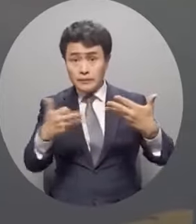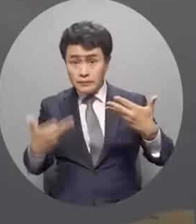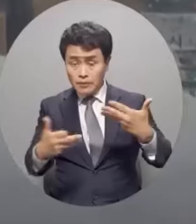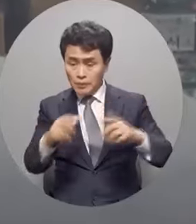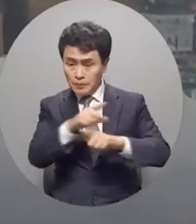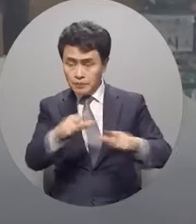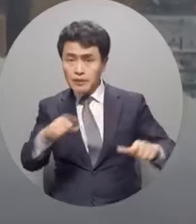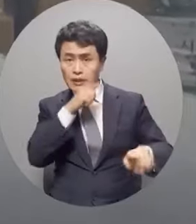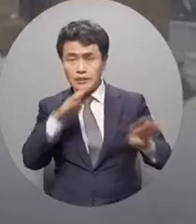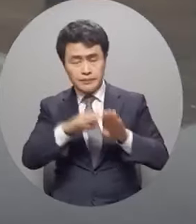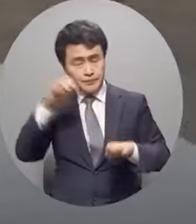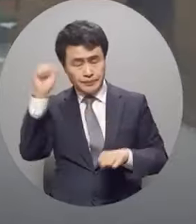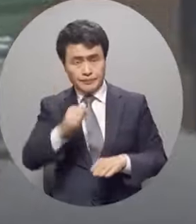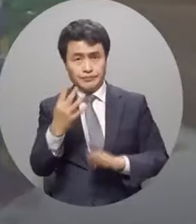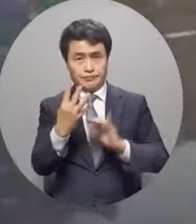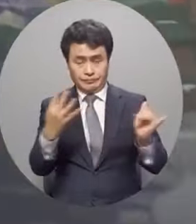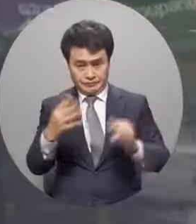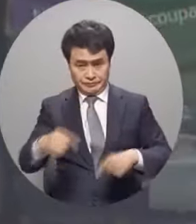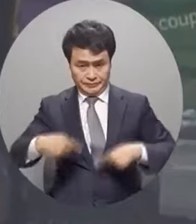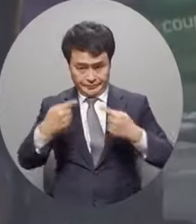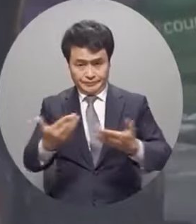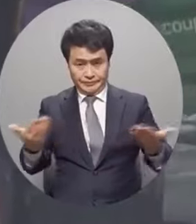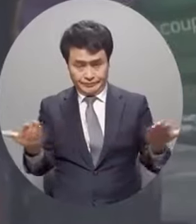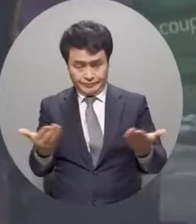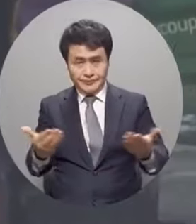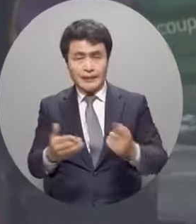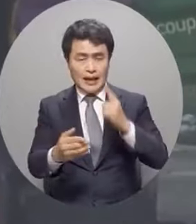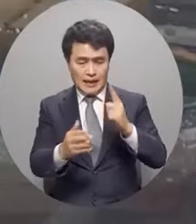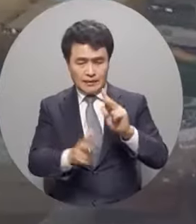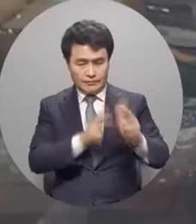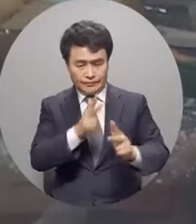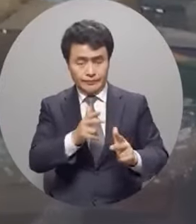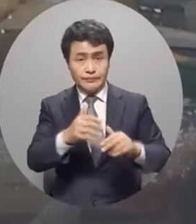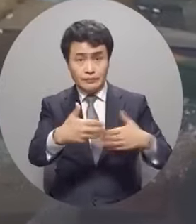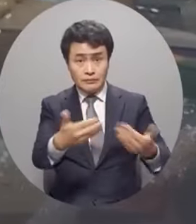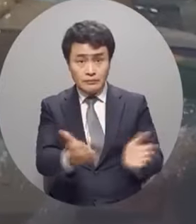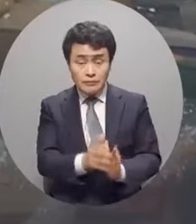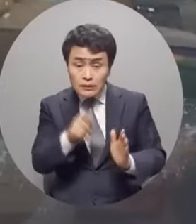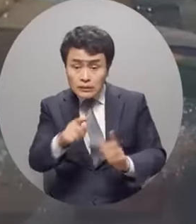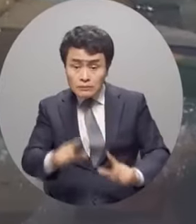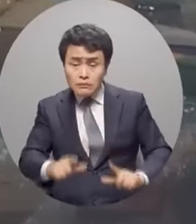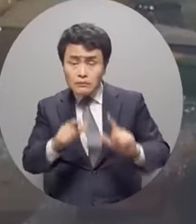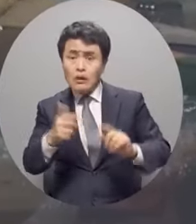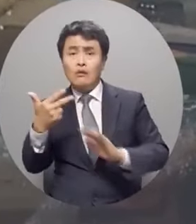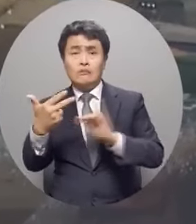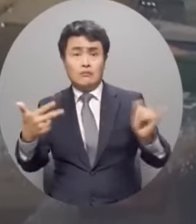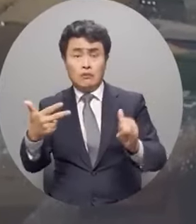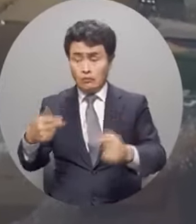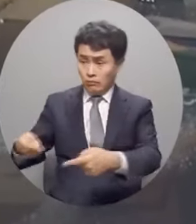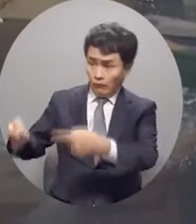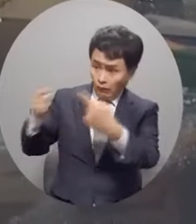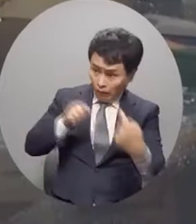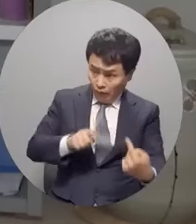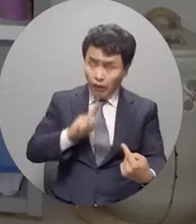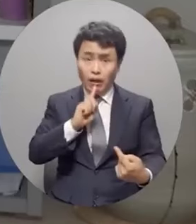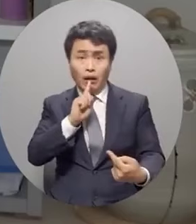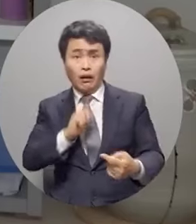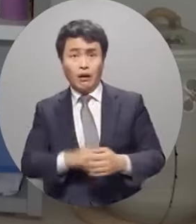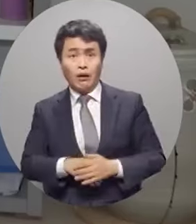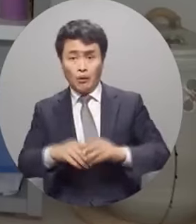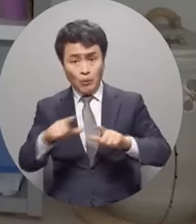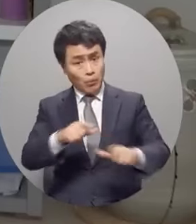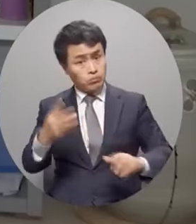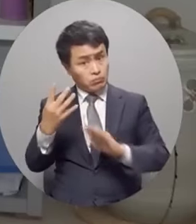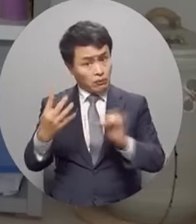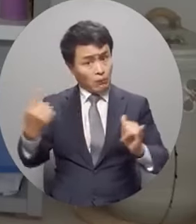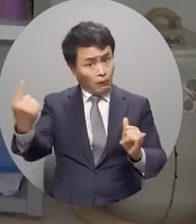평소 일요일 새벽엔 4명이 출근해 작업대 한 개만 가동하는데 그날따라 7명이 출근했다고 합니다. 보통